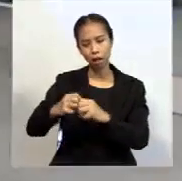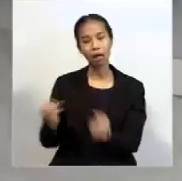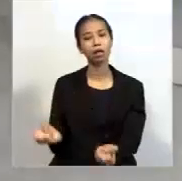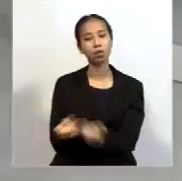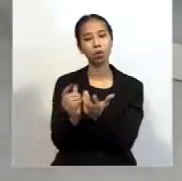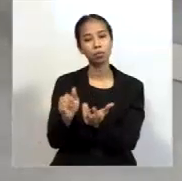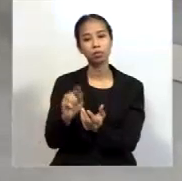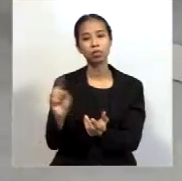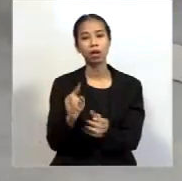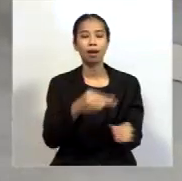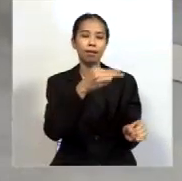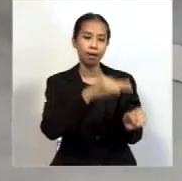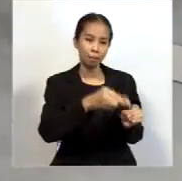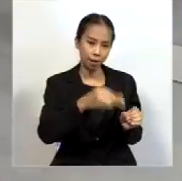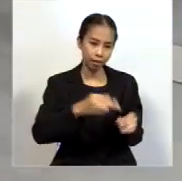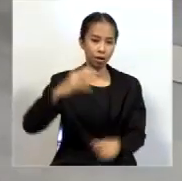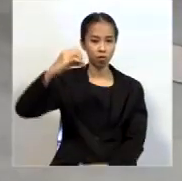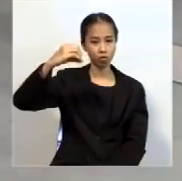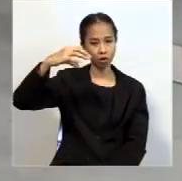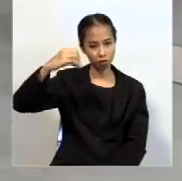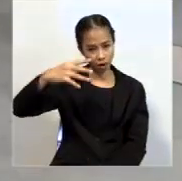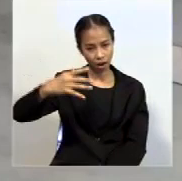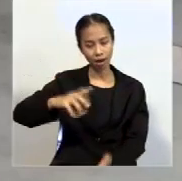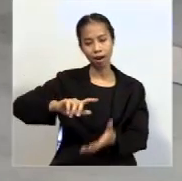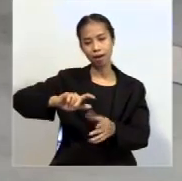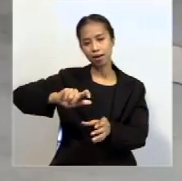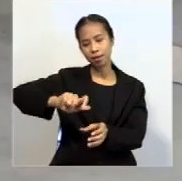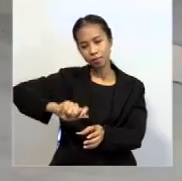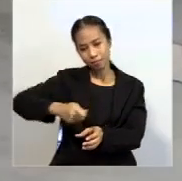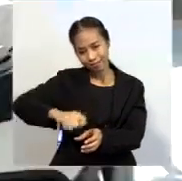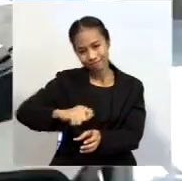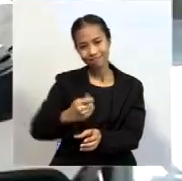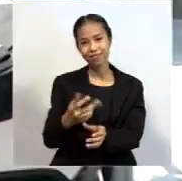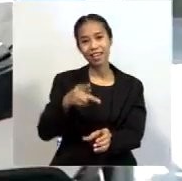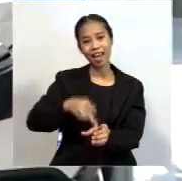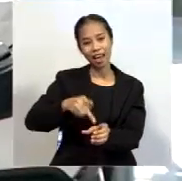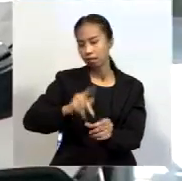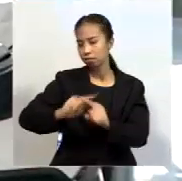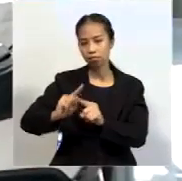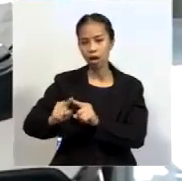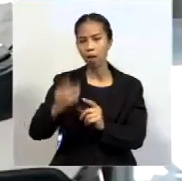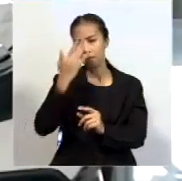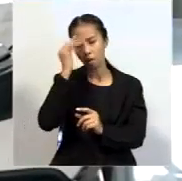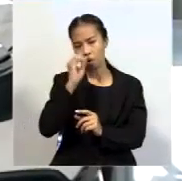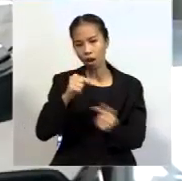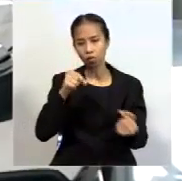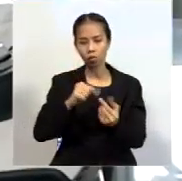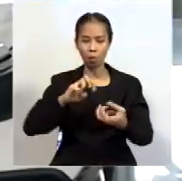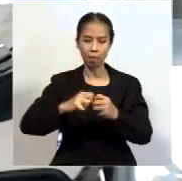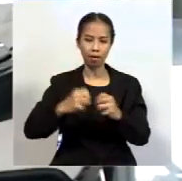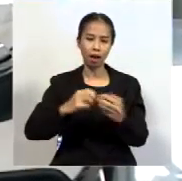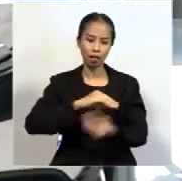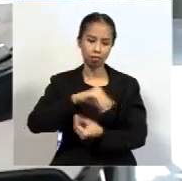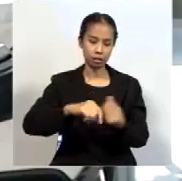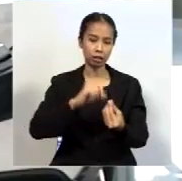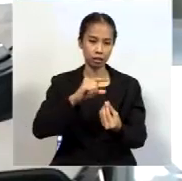งน้ำมันไฟฟ้าก๊าซหุงต้มเพื่อลดผลกระทบวิกฤตเศรษฐกิจที่เกิดจากการระบาดของไวรัสโควิด